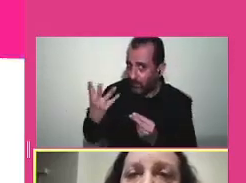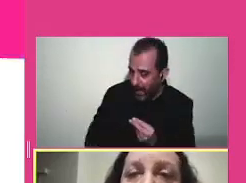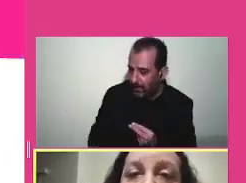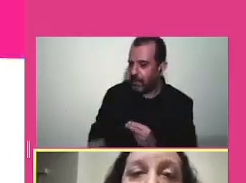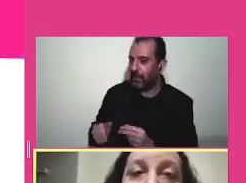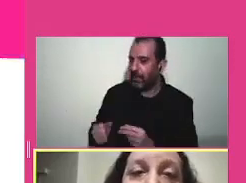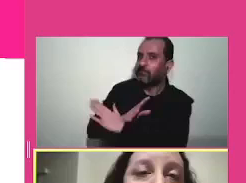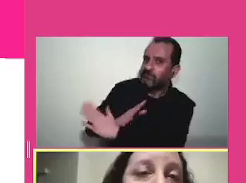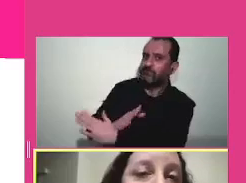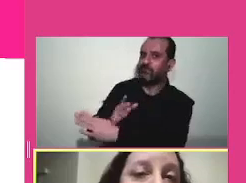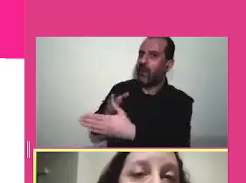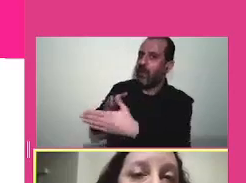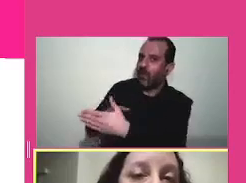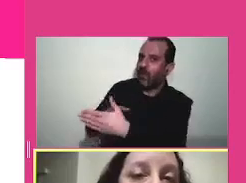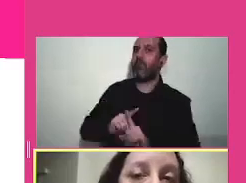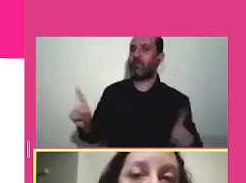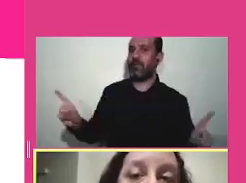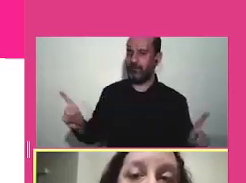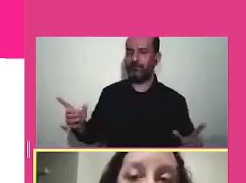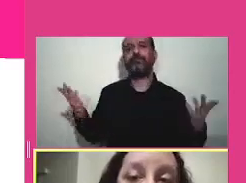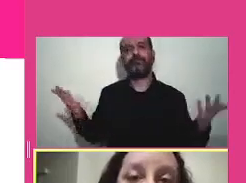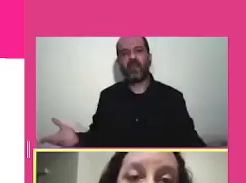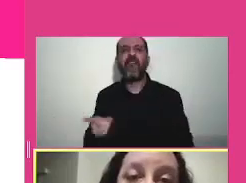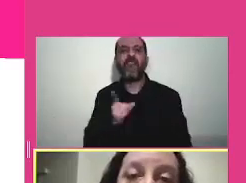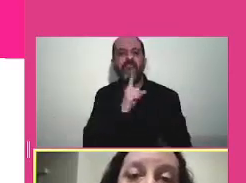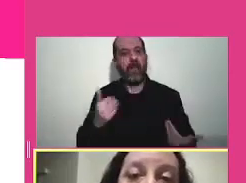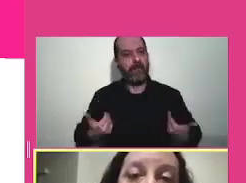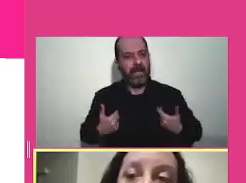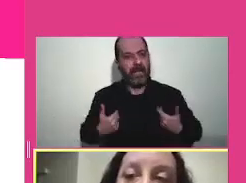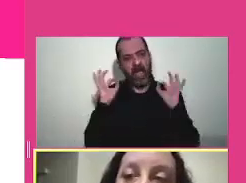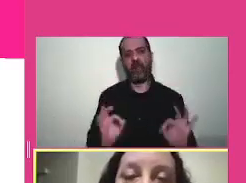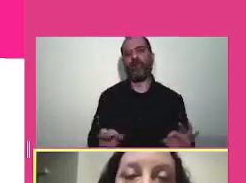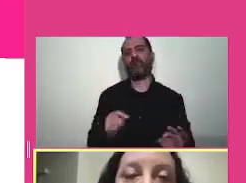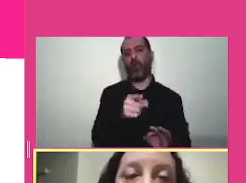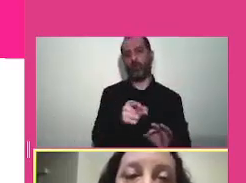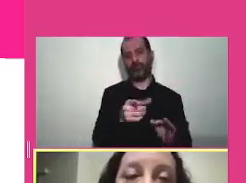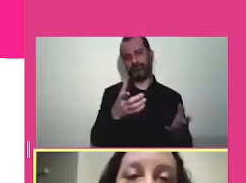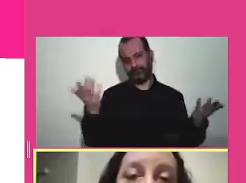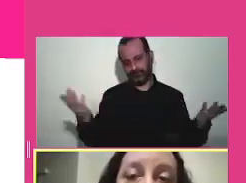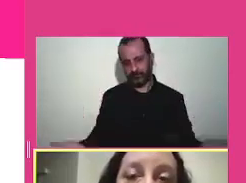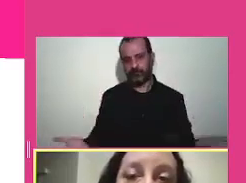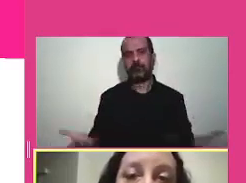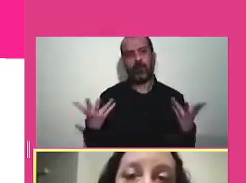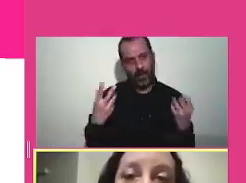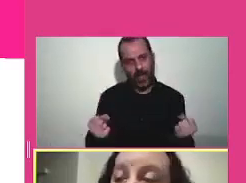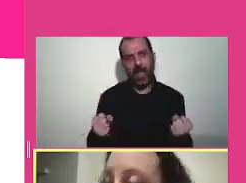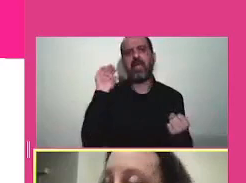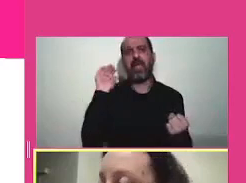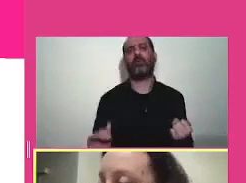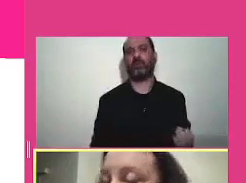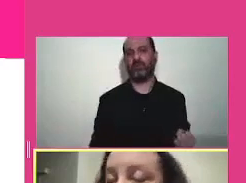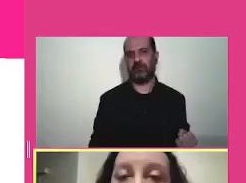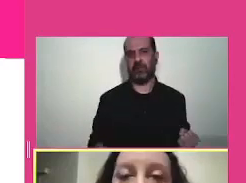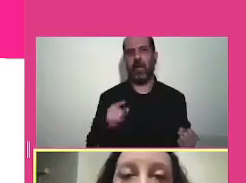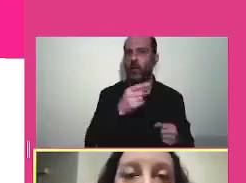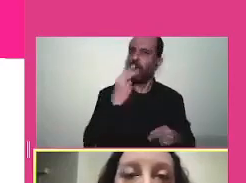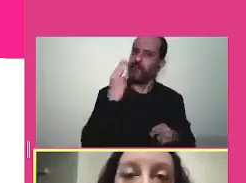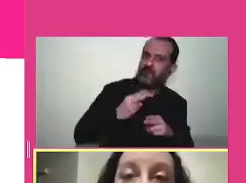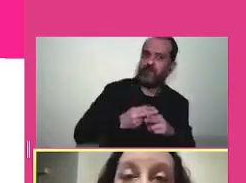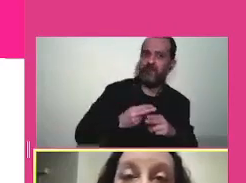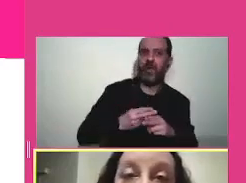Αυτό είναι το παιχνίδι μας, έτσι έχει διάφορες ερωτήσεις. Ελπίζω ότι είναι χρήσιμο τόσο σε ανθρώπους